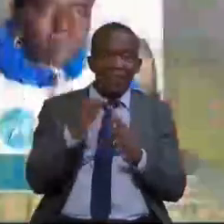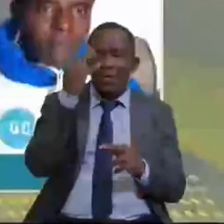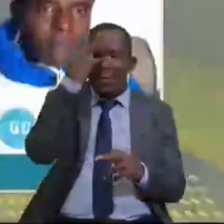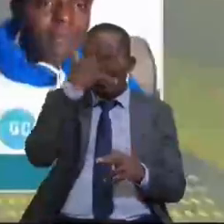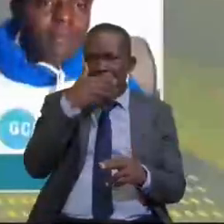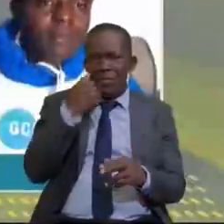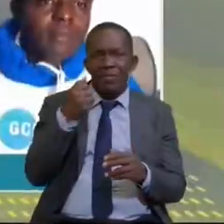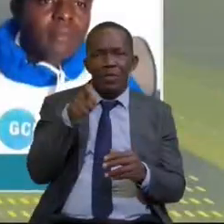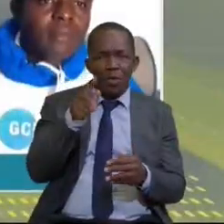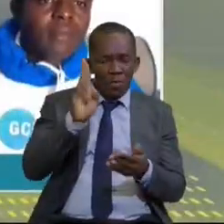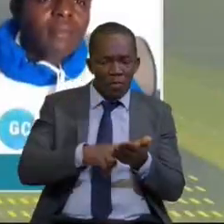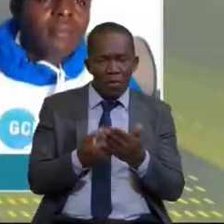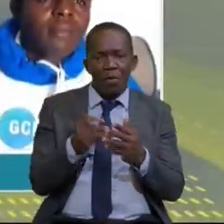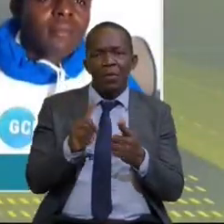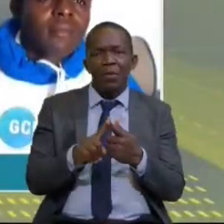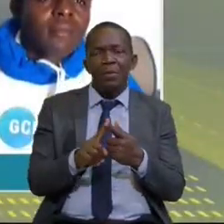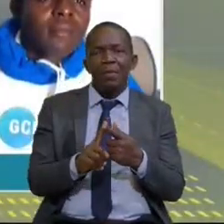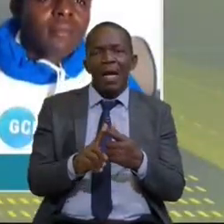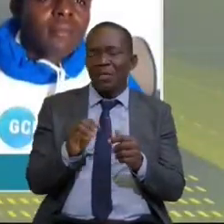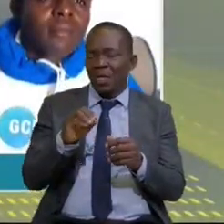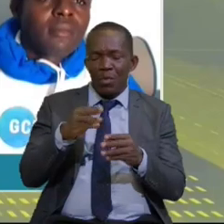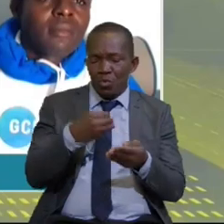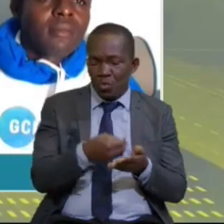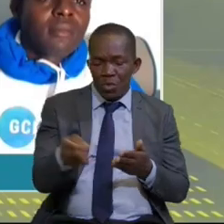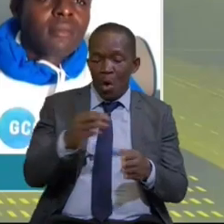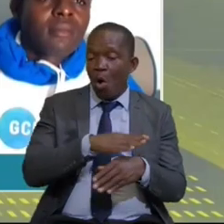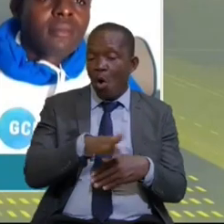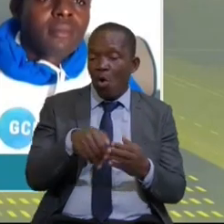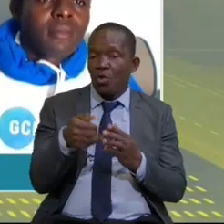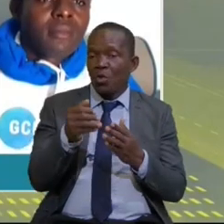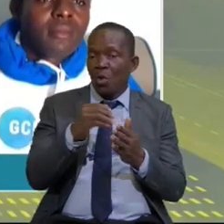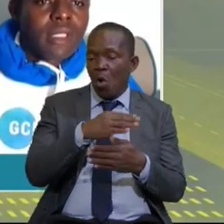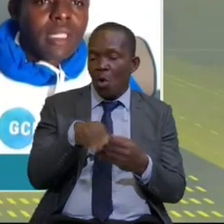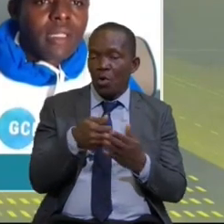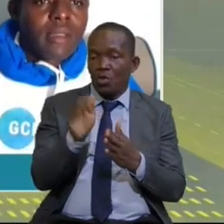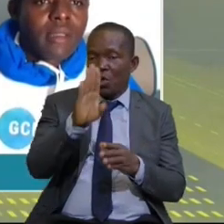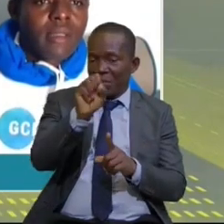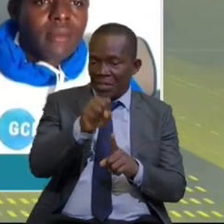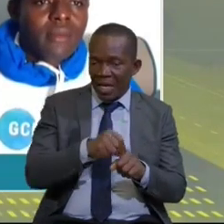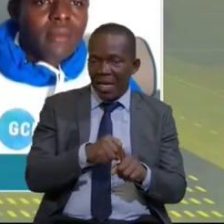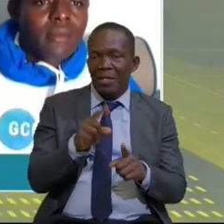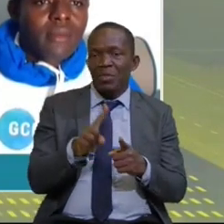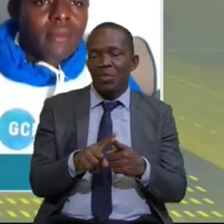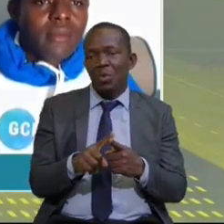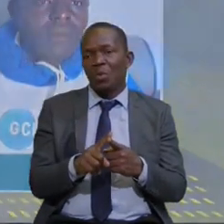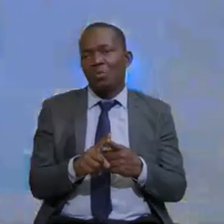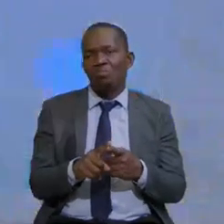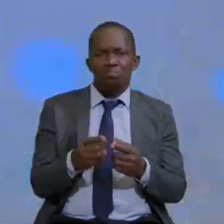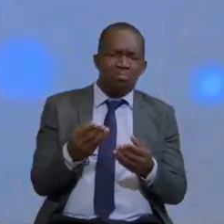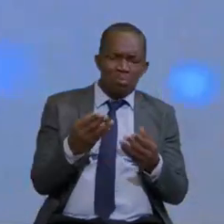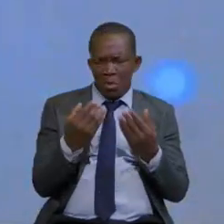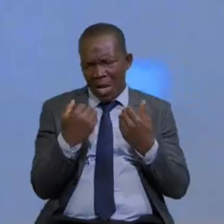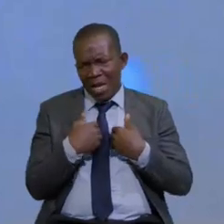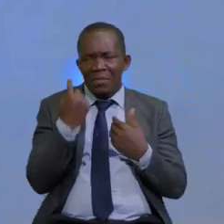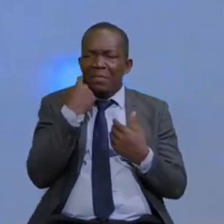tu peux dépenser tout ton salaire pour les draguer. Et vouloir donc te souiller avec elle.